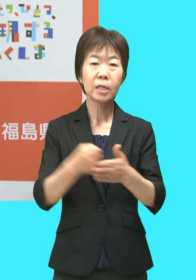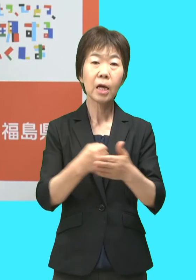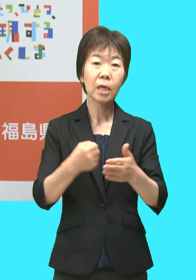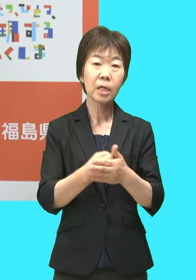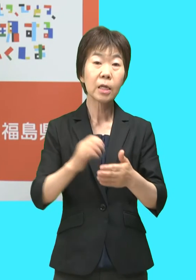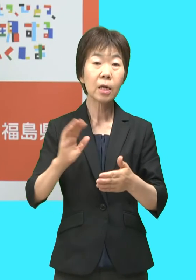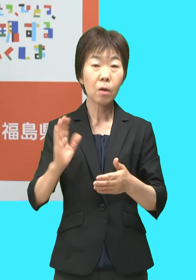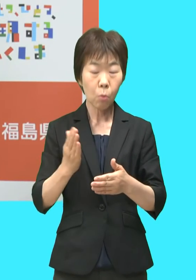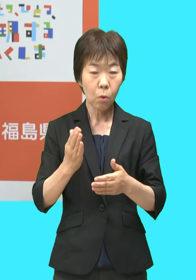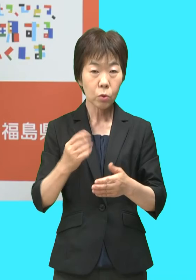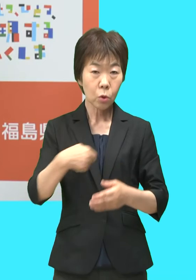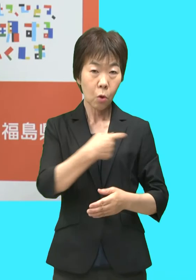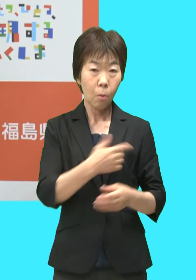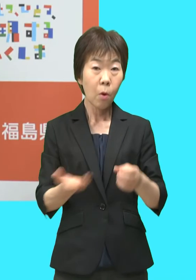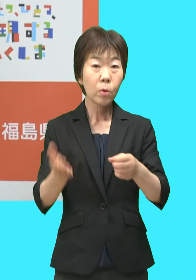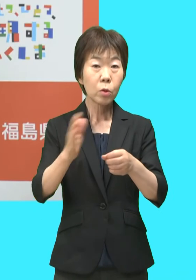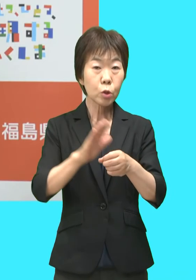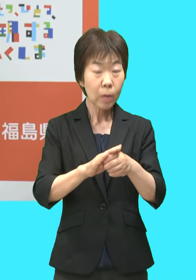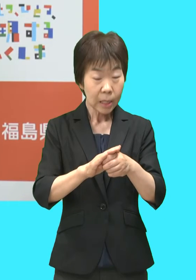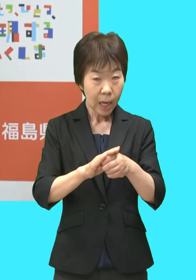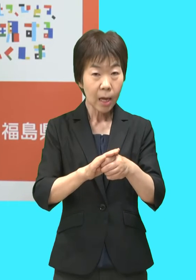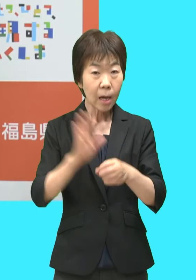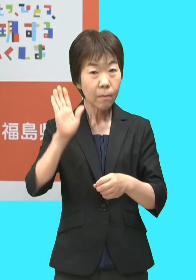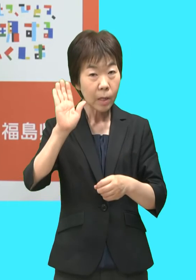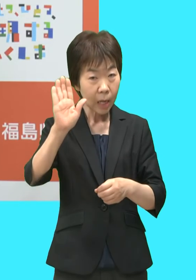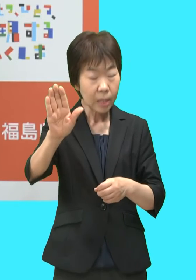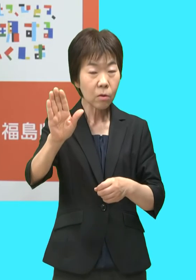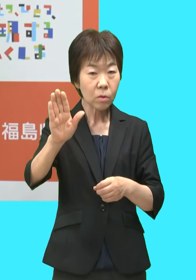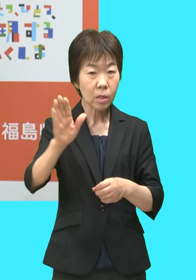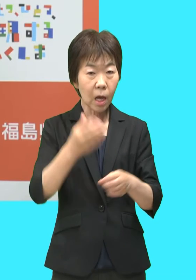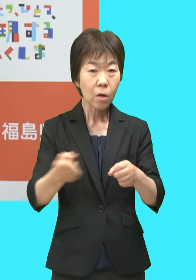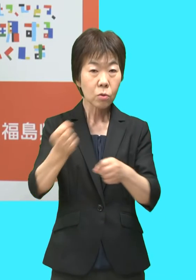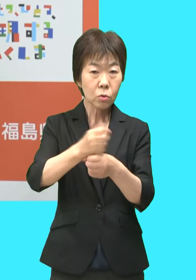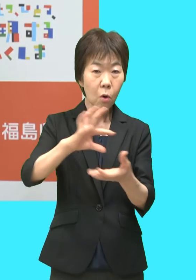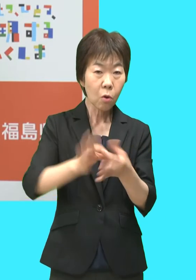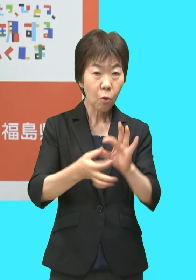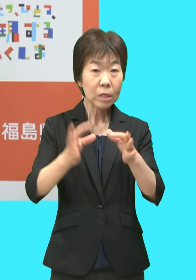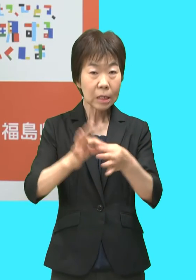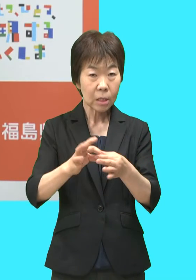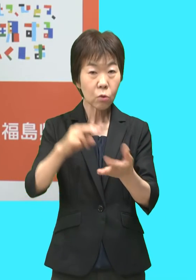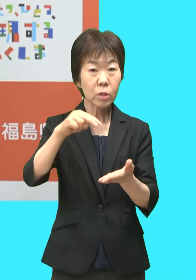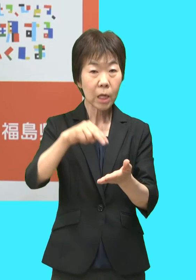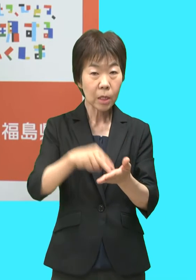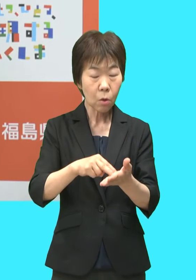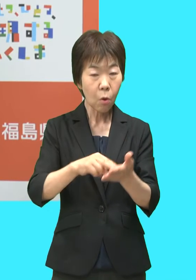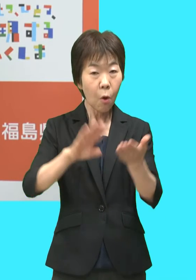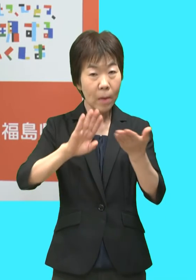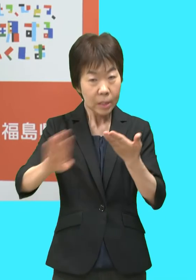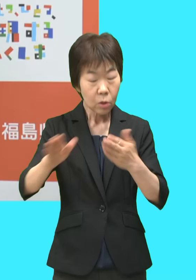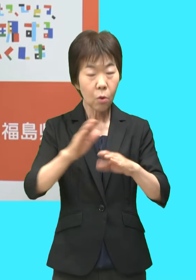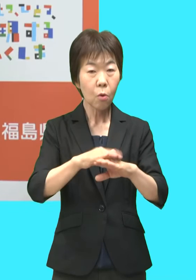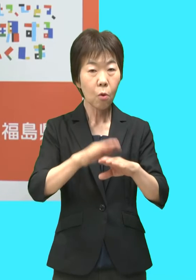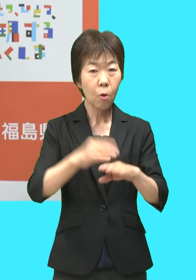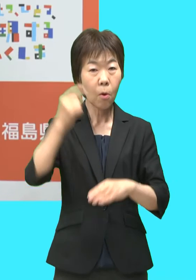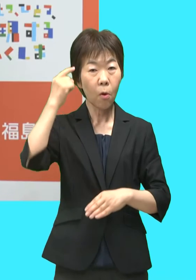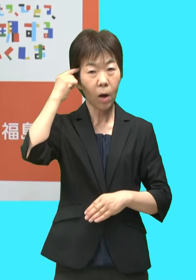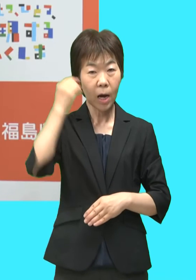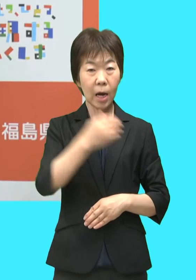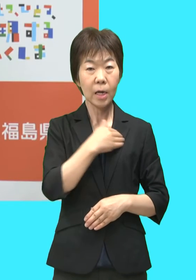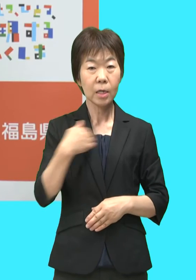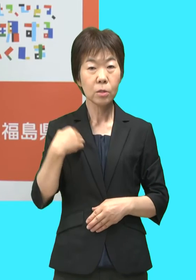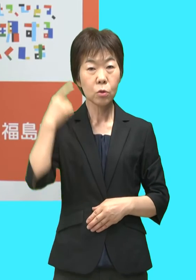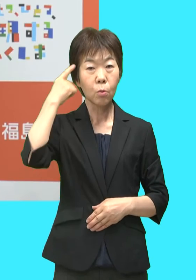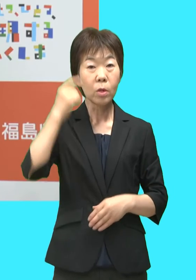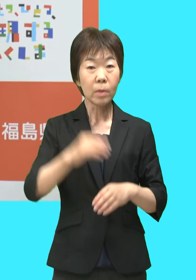ど、その思いも含めて未来においてこの復興五輪としての別の形を模索することもあり得るかと思います